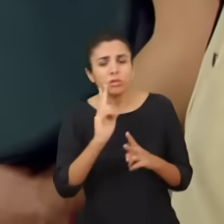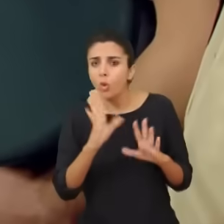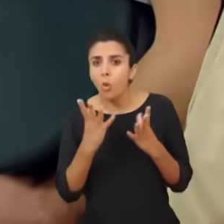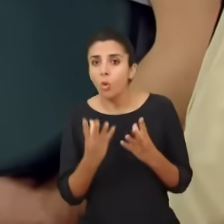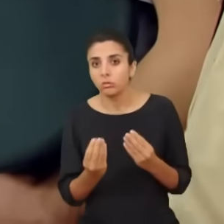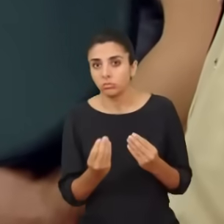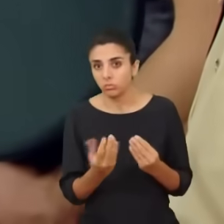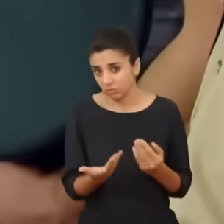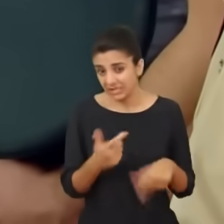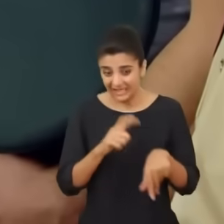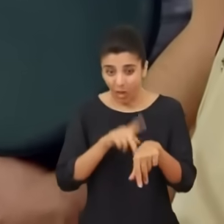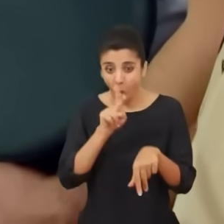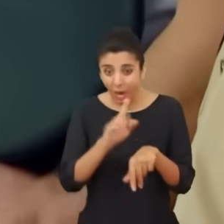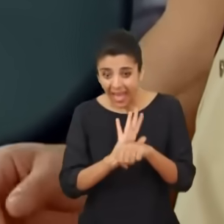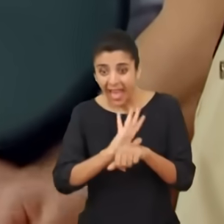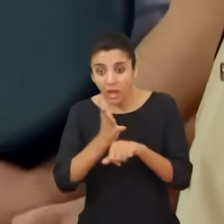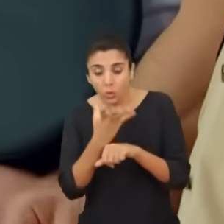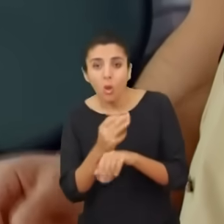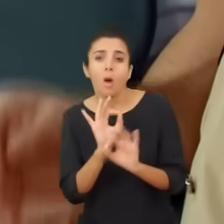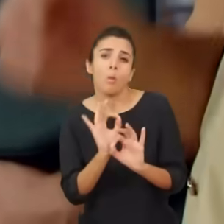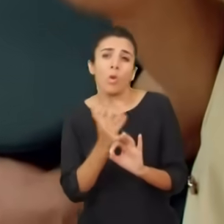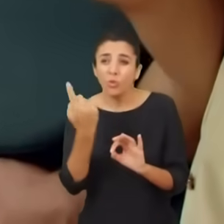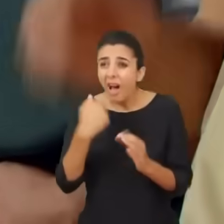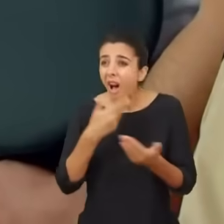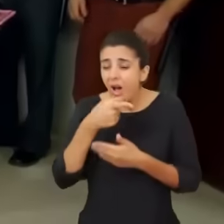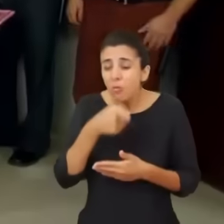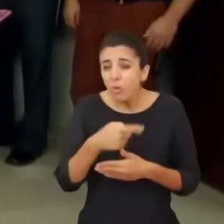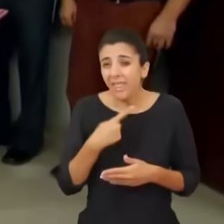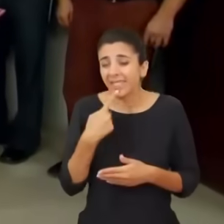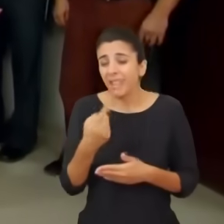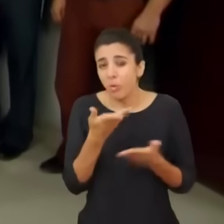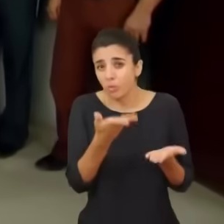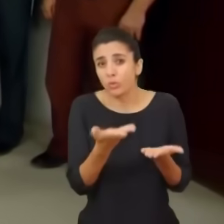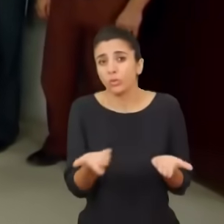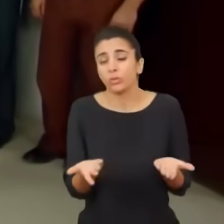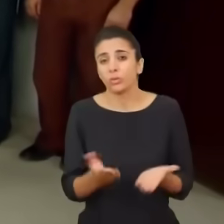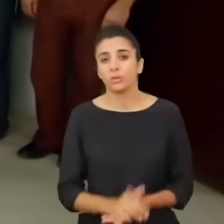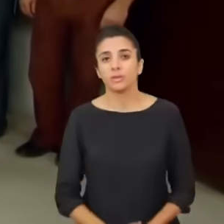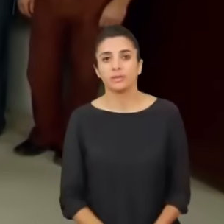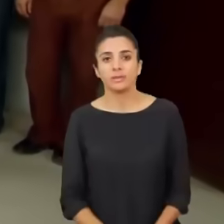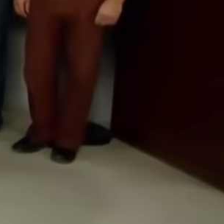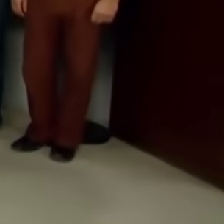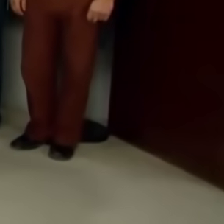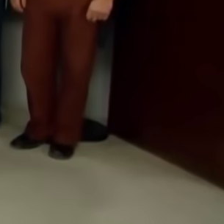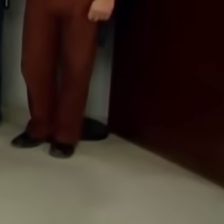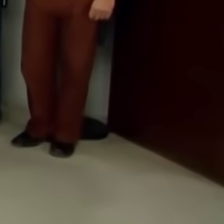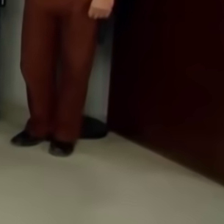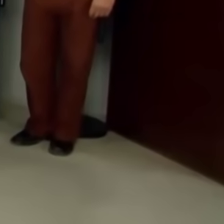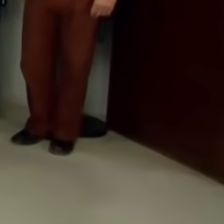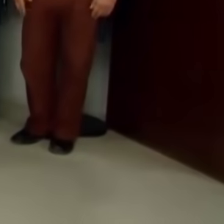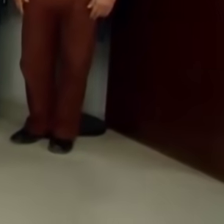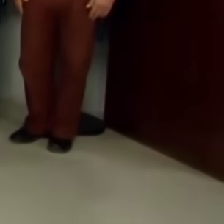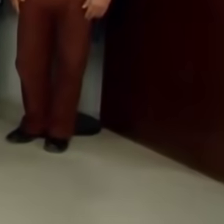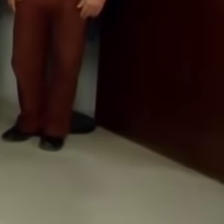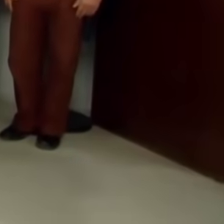Ne olacak Yusuf? Saat 12'yi geçti işte. Tüm bunu anlatmaya çalışıyordum sana. Rıza elleri cebinde yine volta atıyor. Yusuf'la